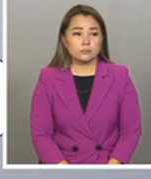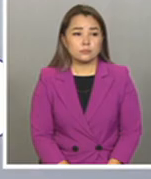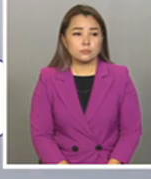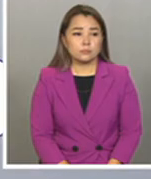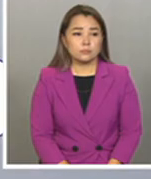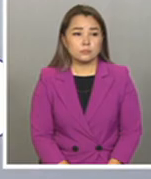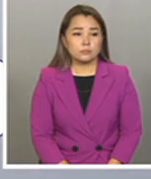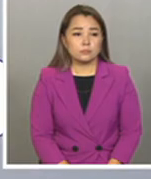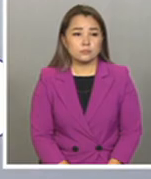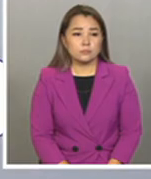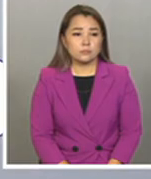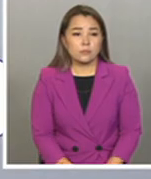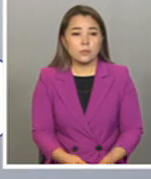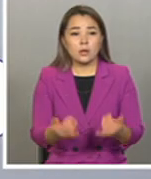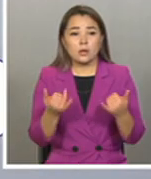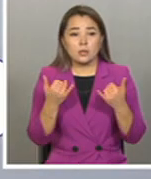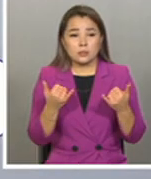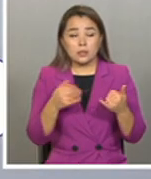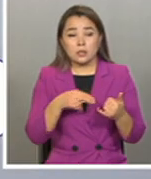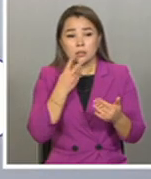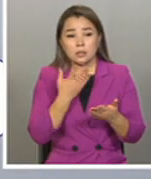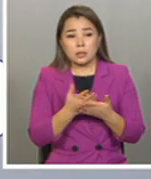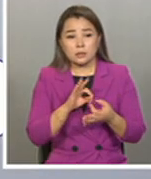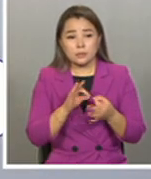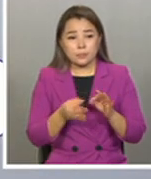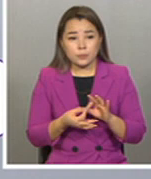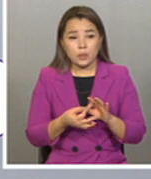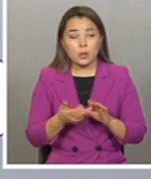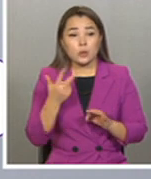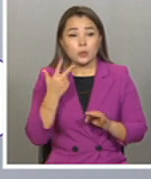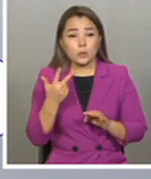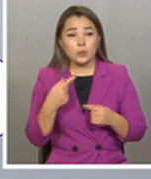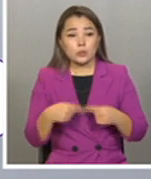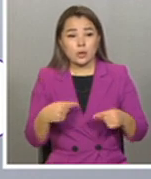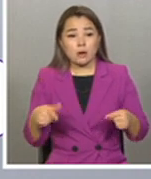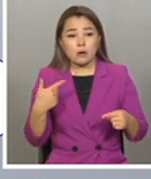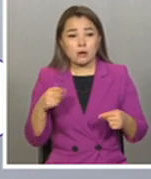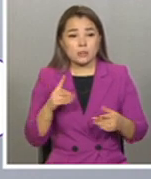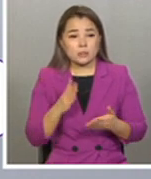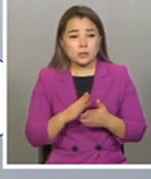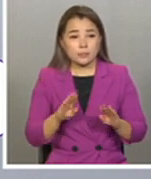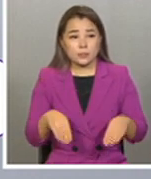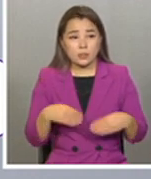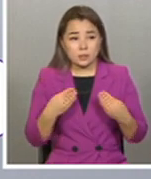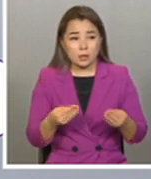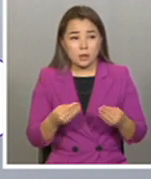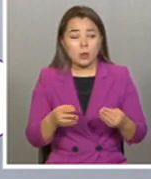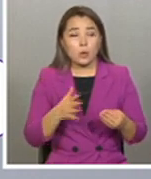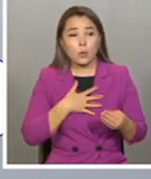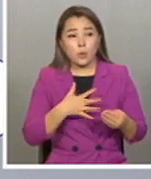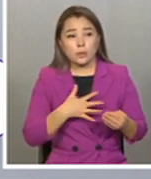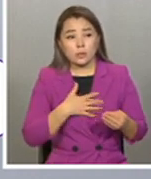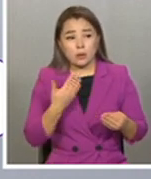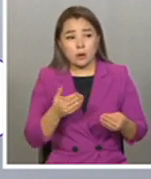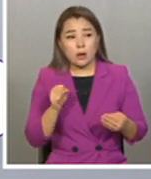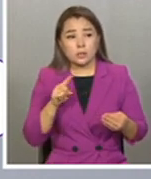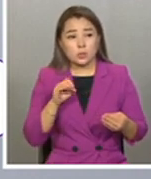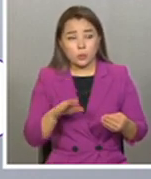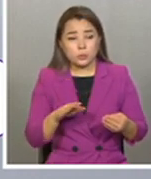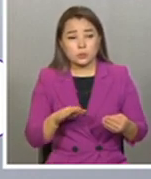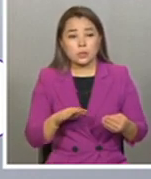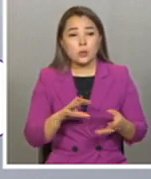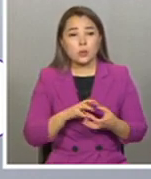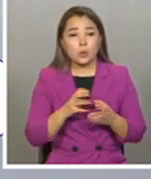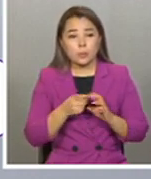Ал енді назар аударсаңыздар, мұнда үш түрлі газ берілген, яғни оттек, азот және